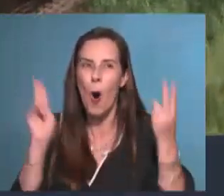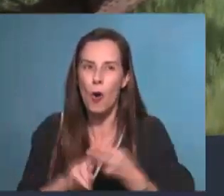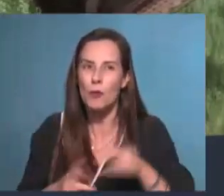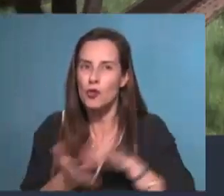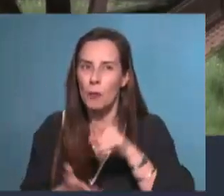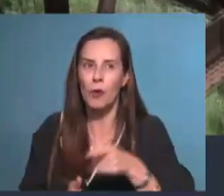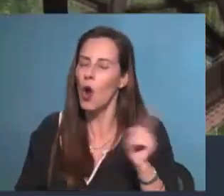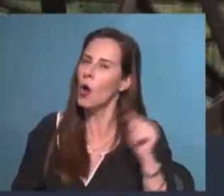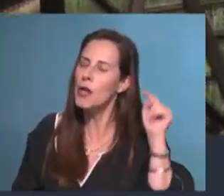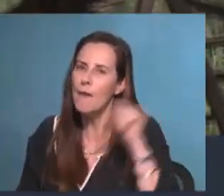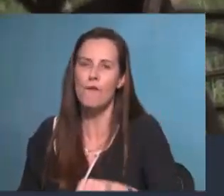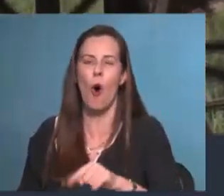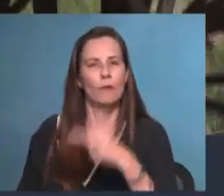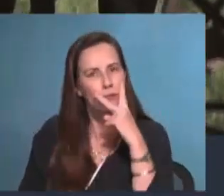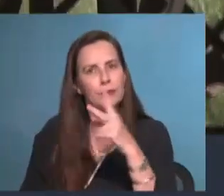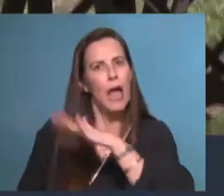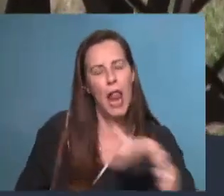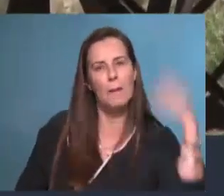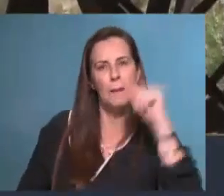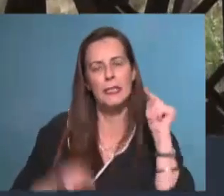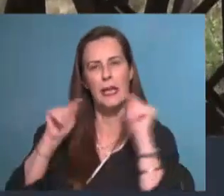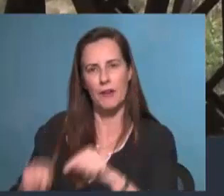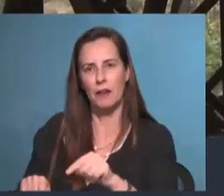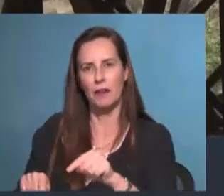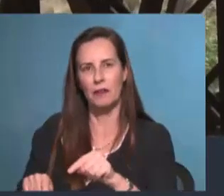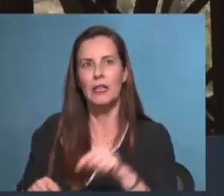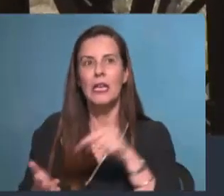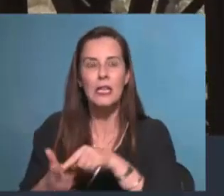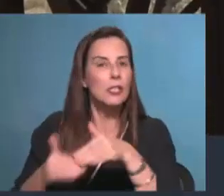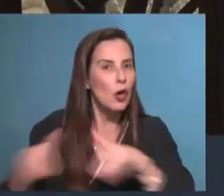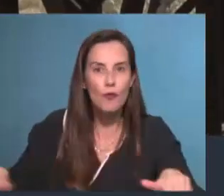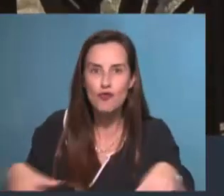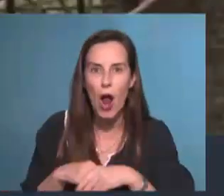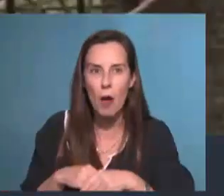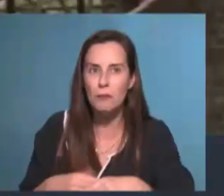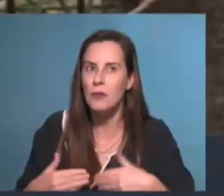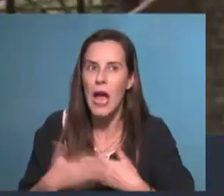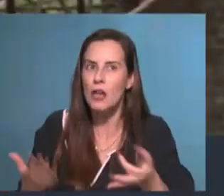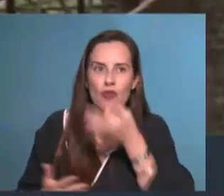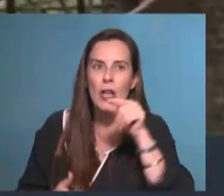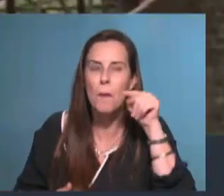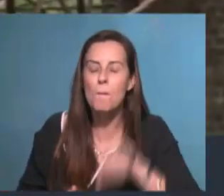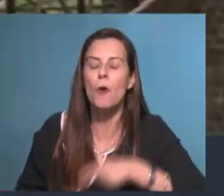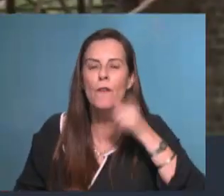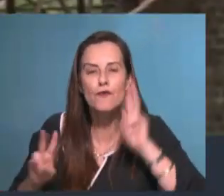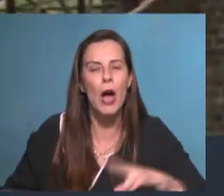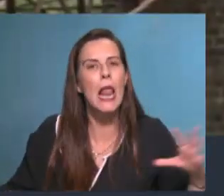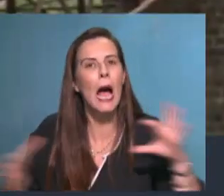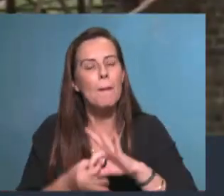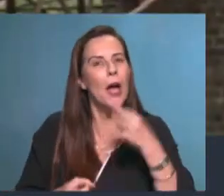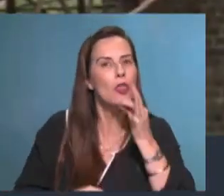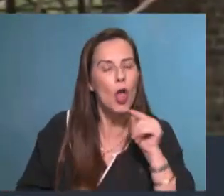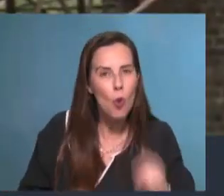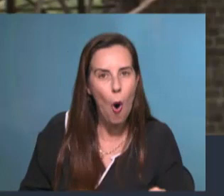שהמקום הזה לא יטויל כאן על ידי בתי ספר, כי זה גבול שלום. אין ספק שפה אפשר לחבר את